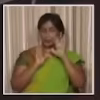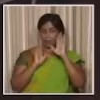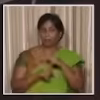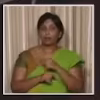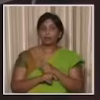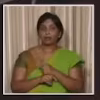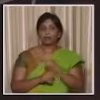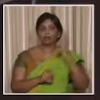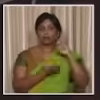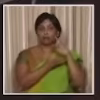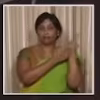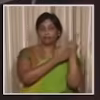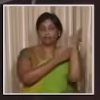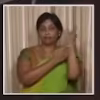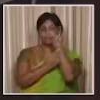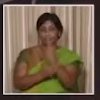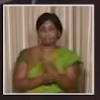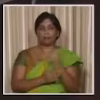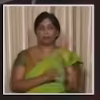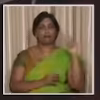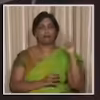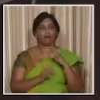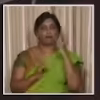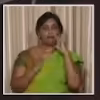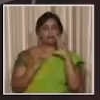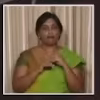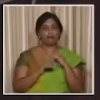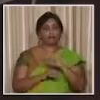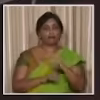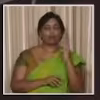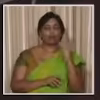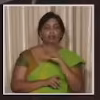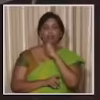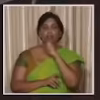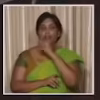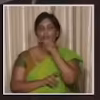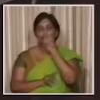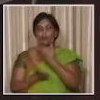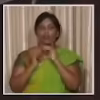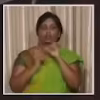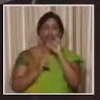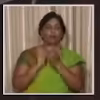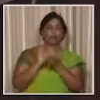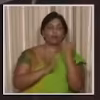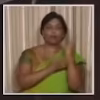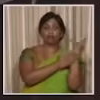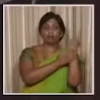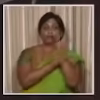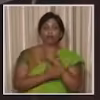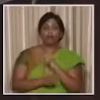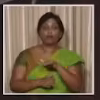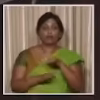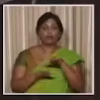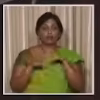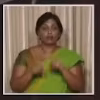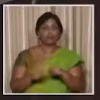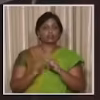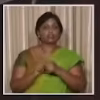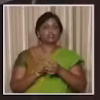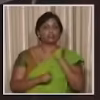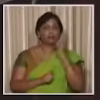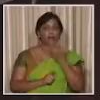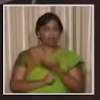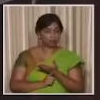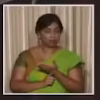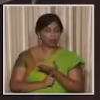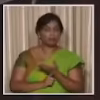ඉන්නකොට චොපර් එකකින් ඇවිල්ලා බැස්සලු එක්කනේ නෝනායි මහත්තයයි දරුවෙක් වෙලා දවල්ට කාලා කොළඹ ගියාලු කවුද චොපර් එකෙන් එන්නේ ඉඩම් ප්‍රසස් කර බල මණ්ඩලයේ